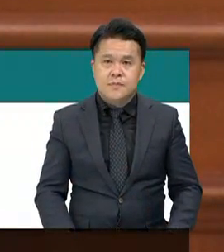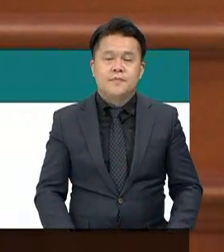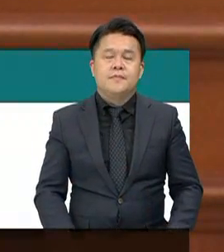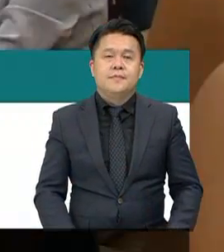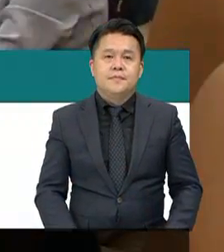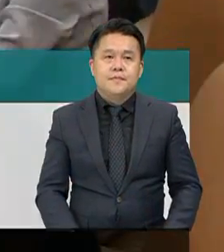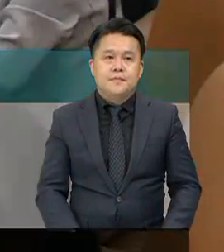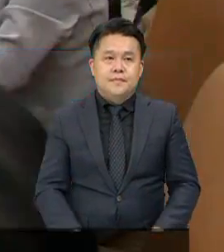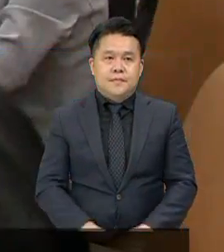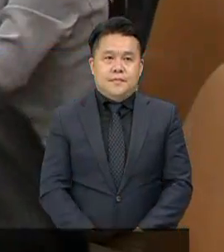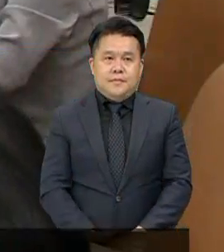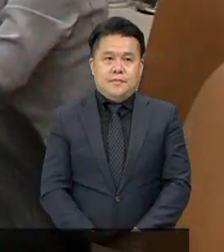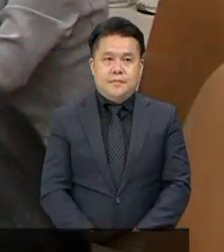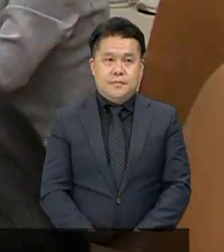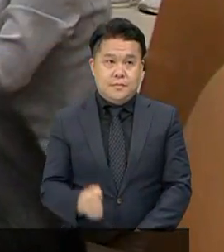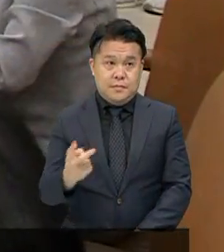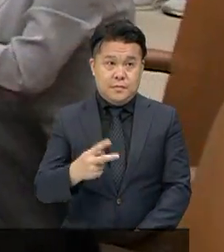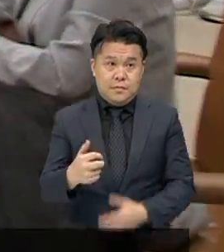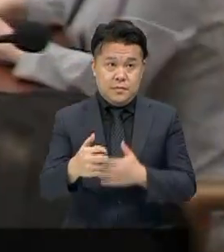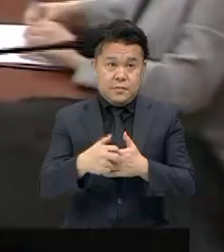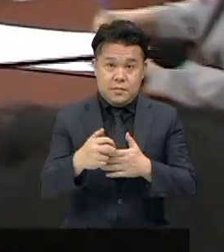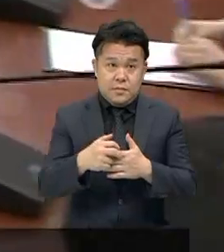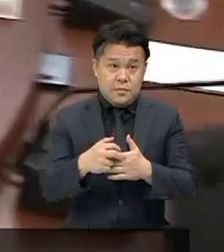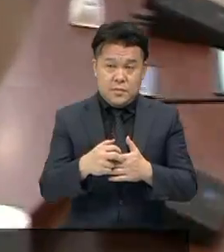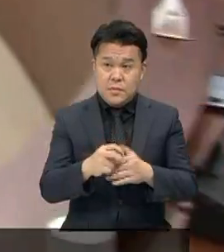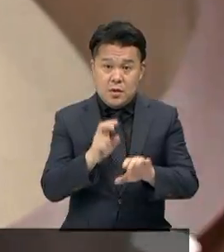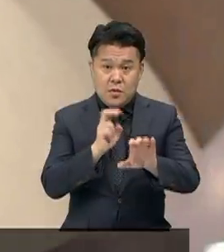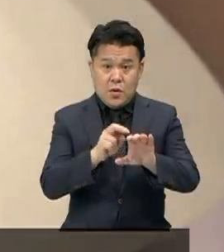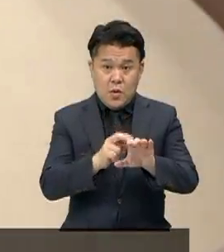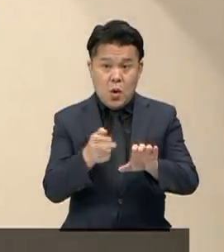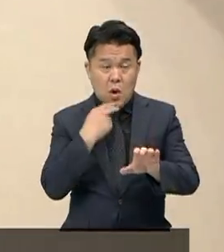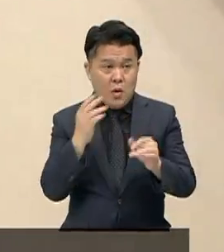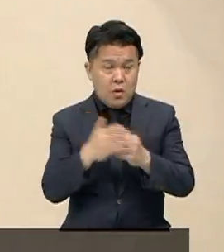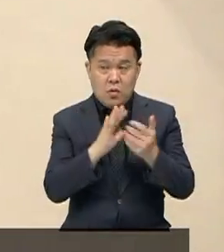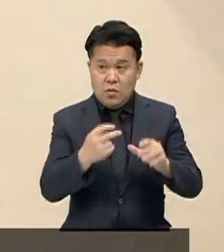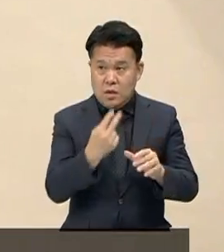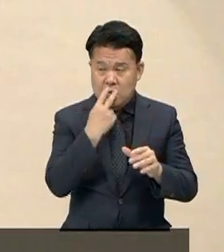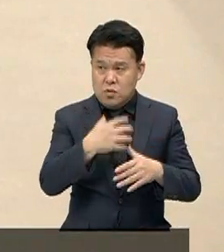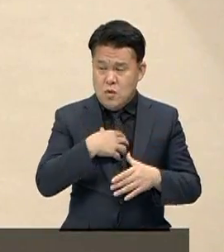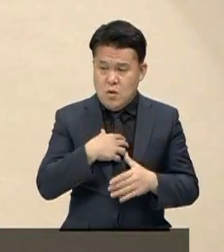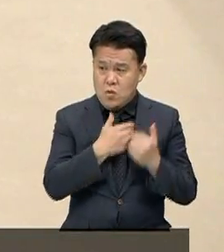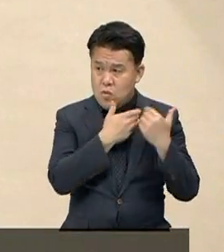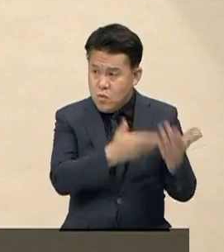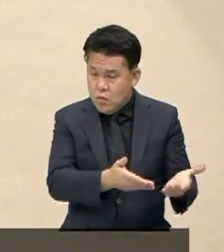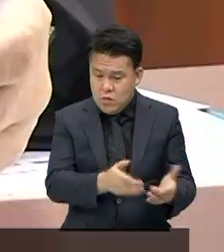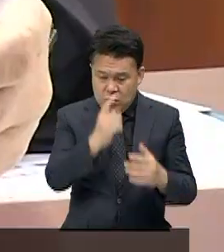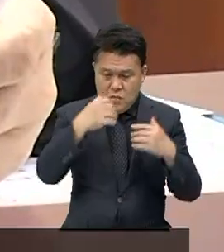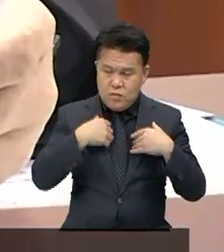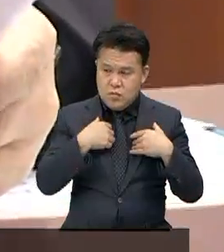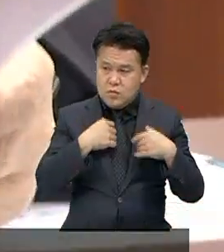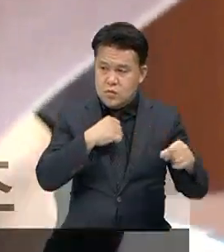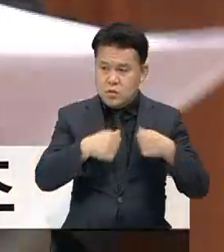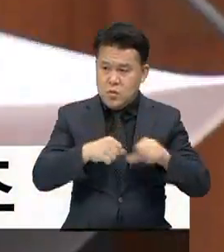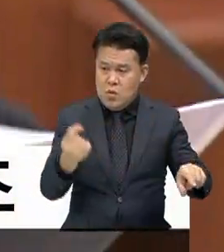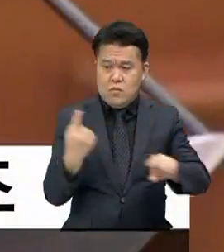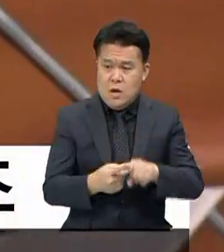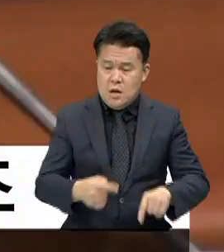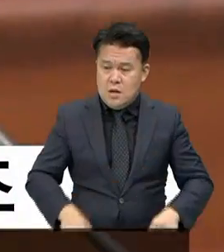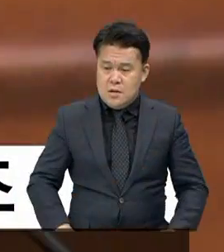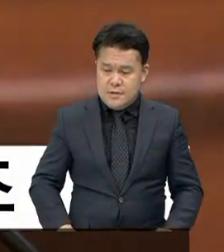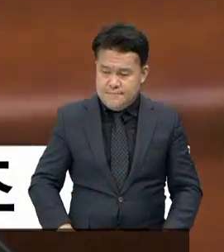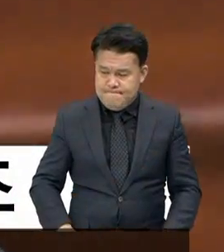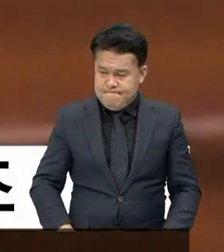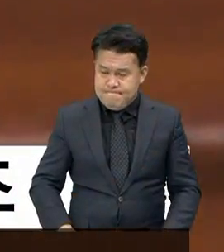단행하겠습니다. 정 총리는 의료 공백으로 국민 생명이 위협받는 걸 내버려 두는 건 정부 역할을 포기하는